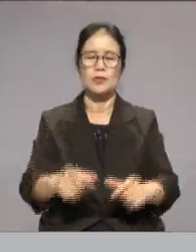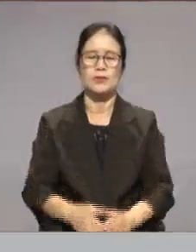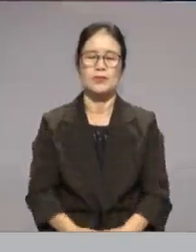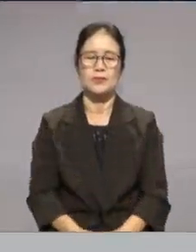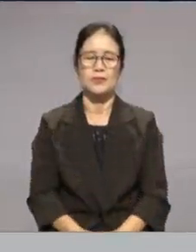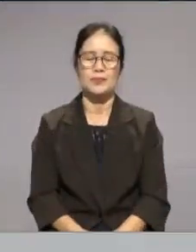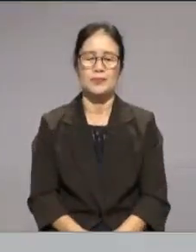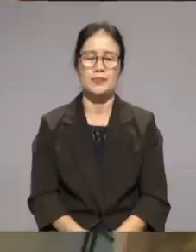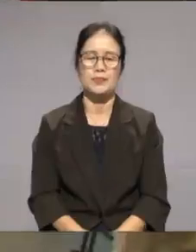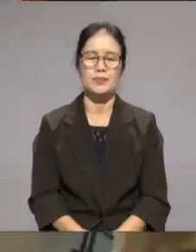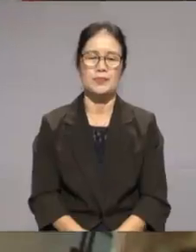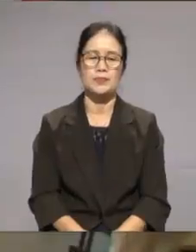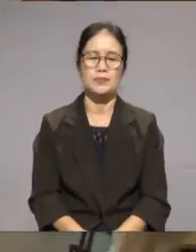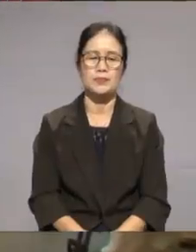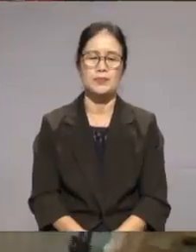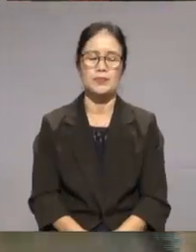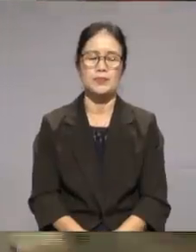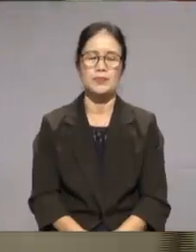기자입니다.